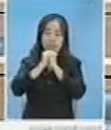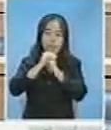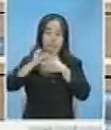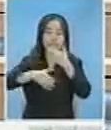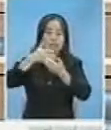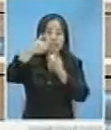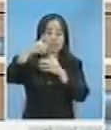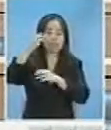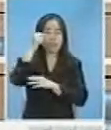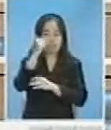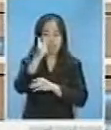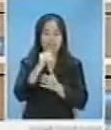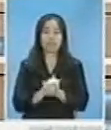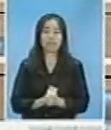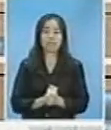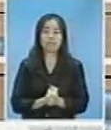หร่ครับ